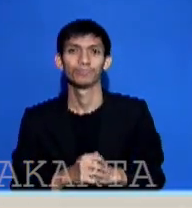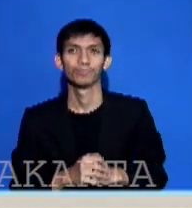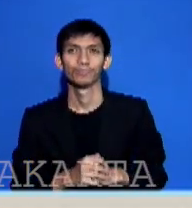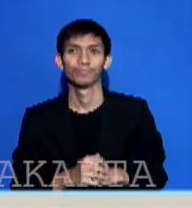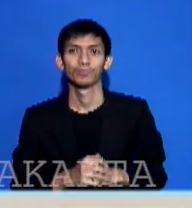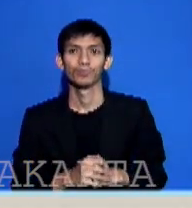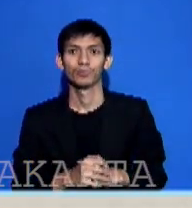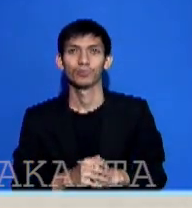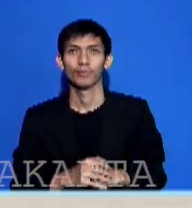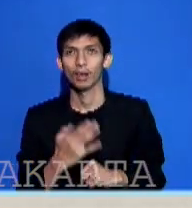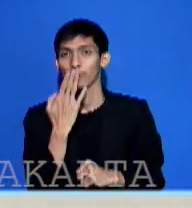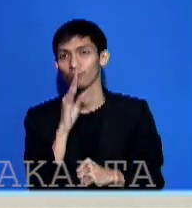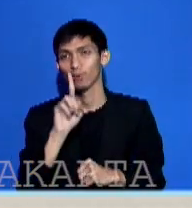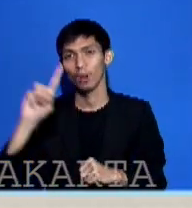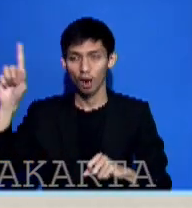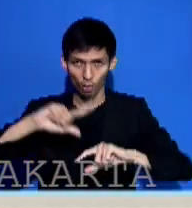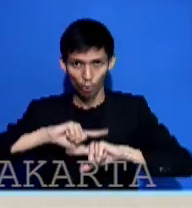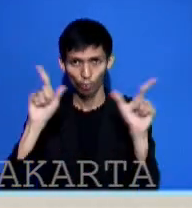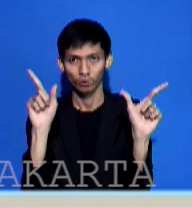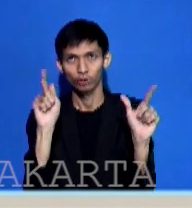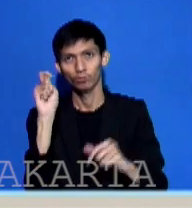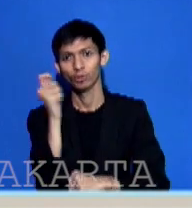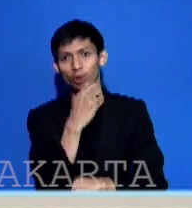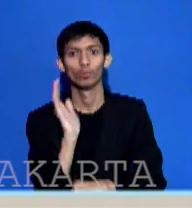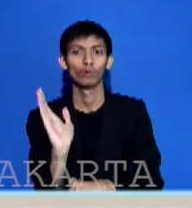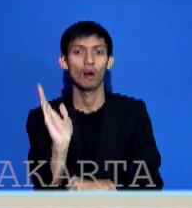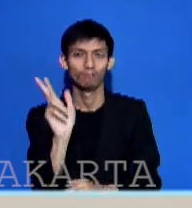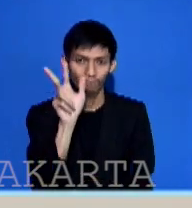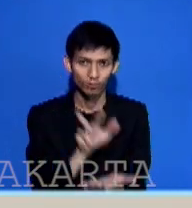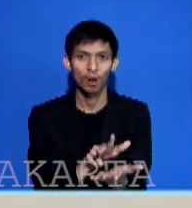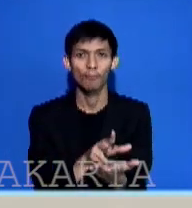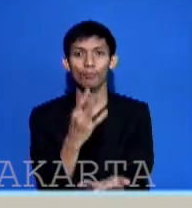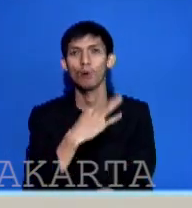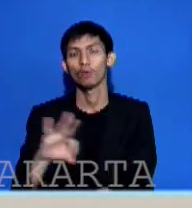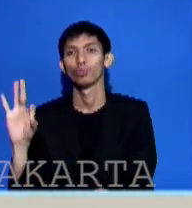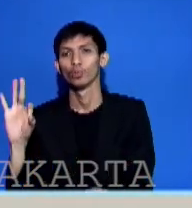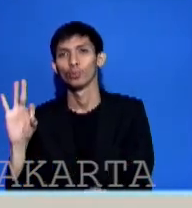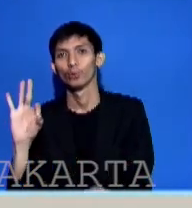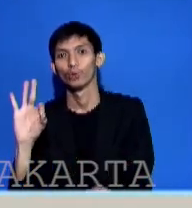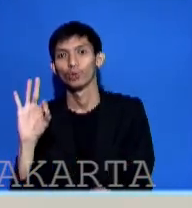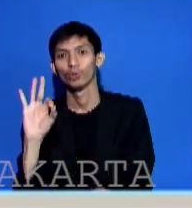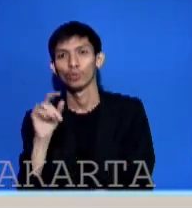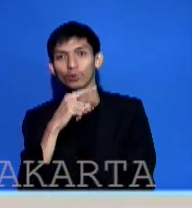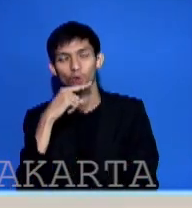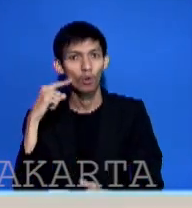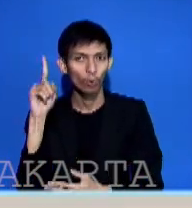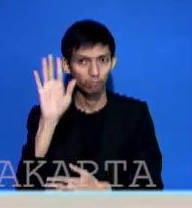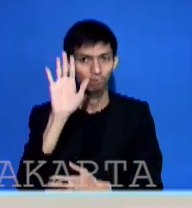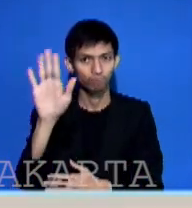diwujudkan bersama dengan teman-teman lainnya dari berbagai fakultas, dan insya Allah kedepannya nanti kita